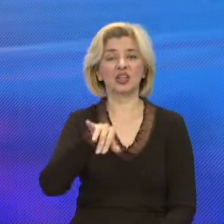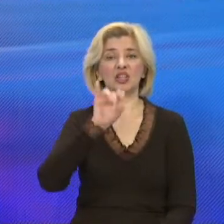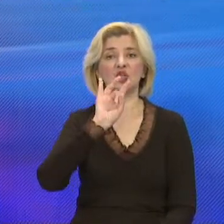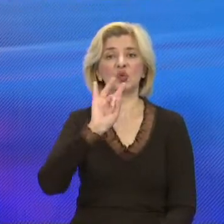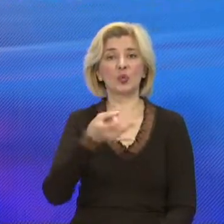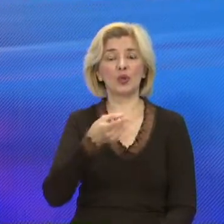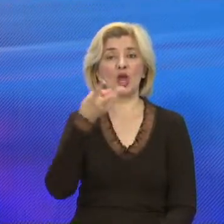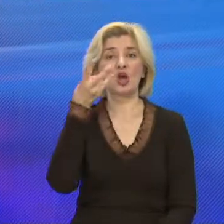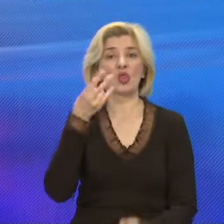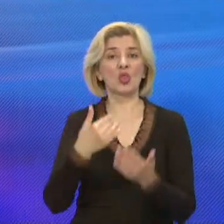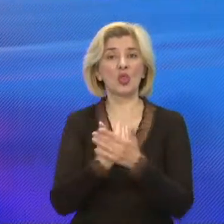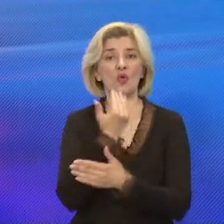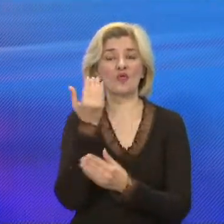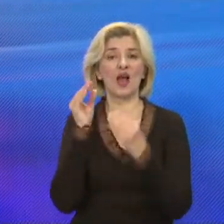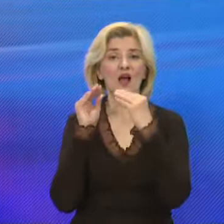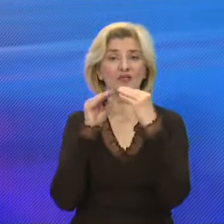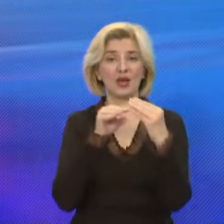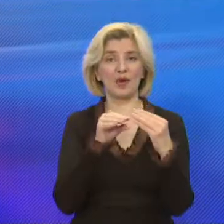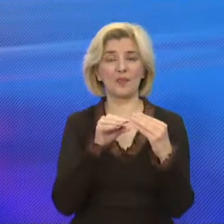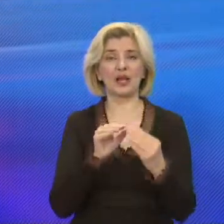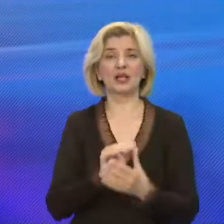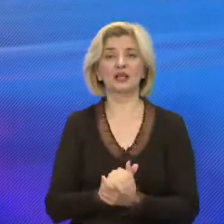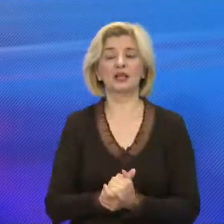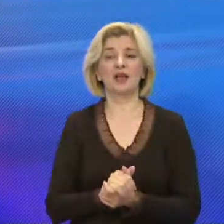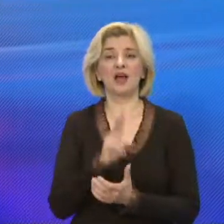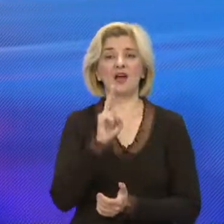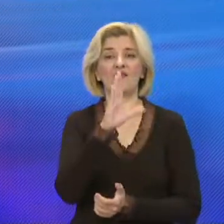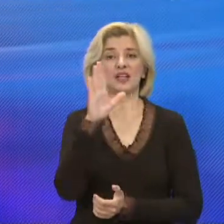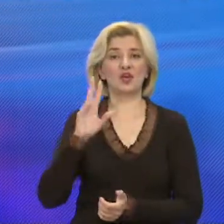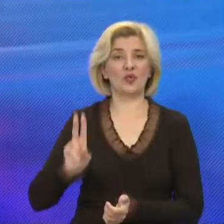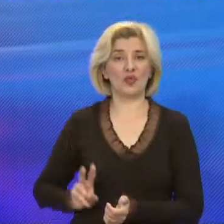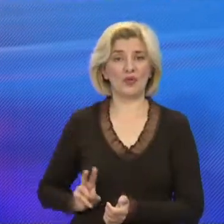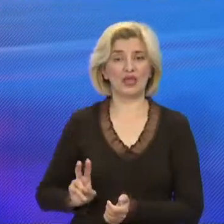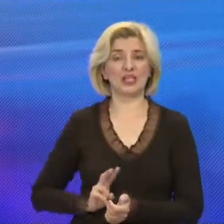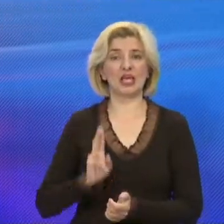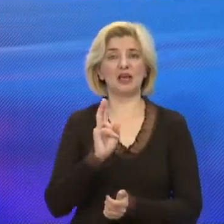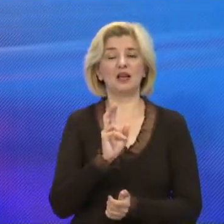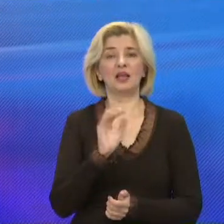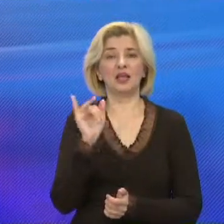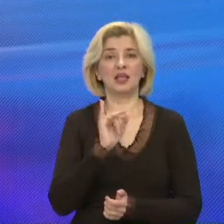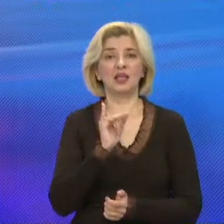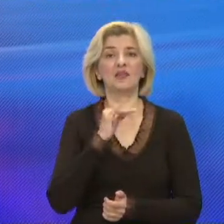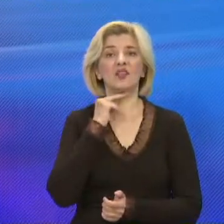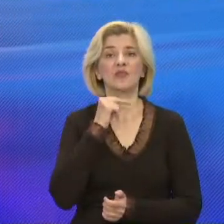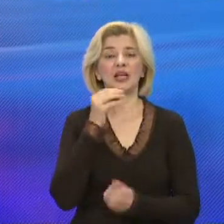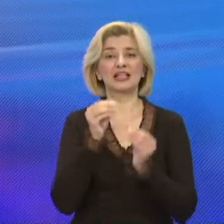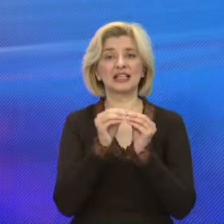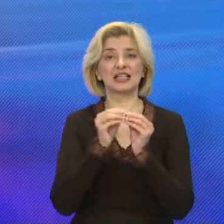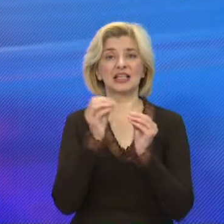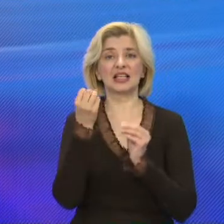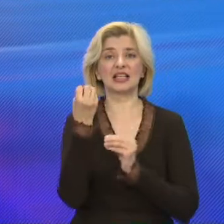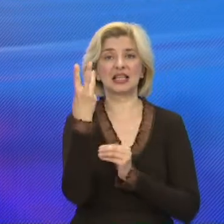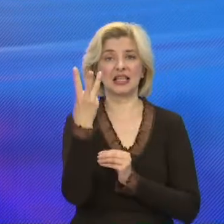рублей. Новенький автомобиль. Квартиру в Минске, как же без нее, и внимание, 10